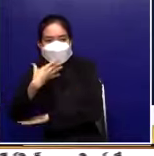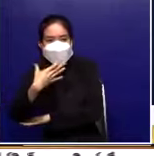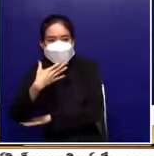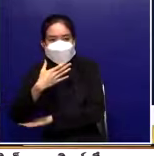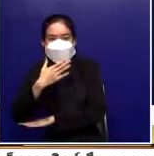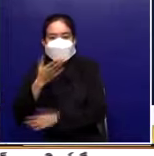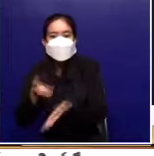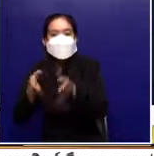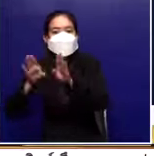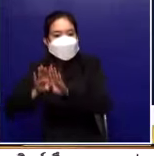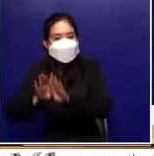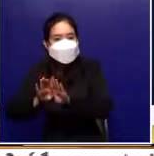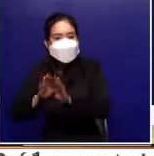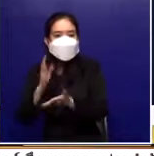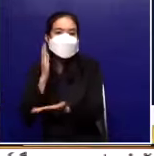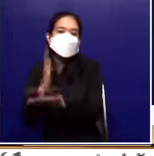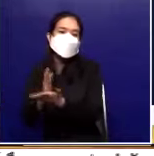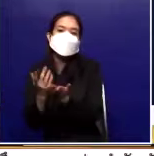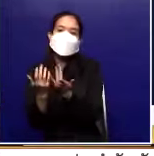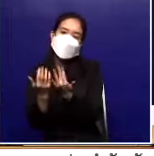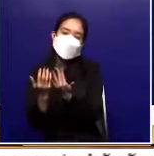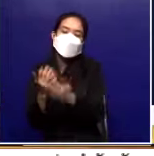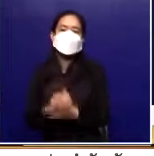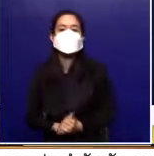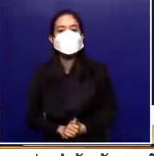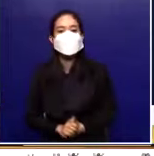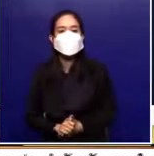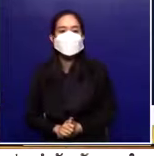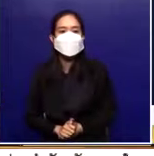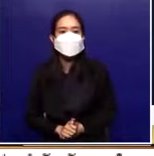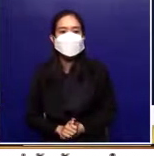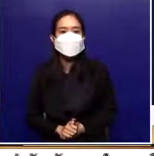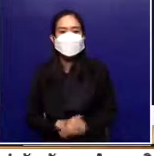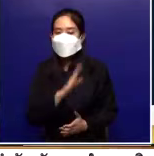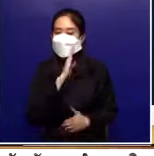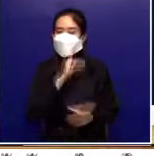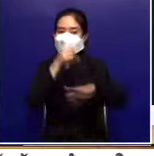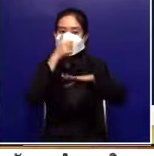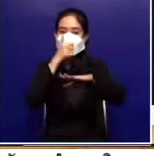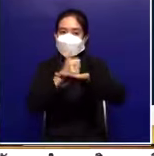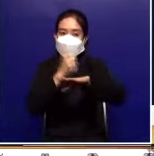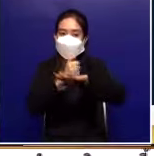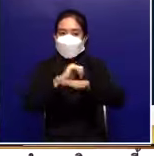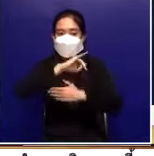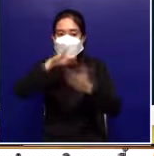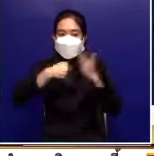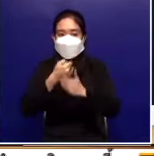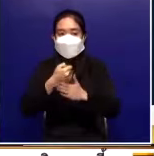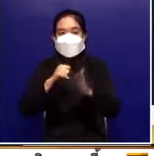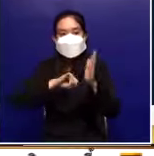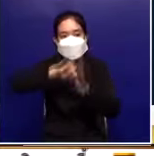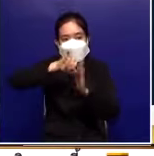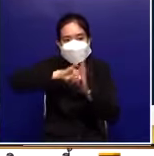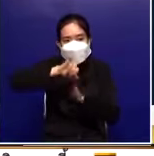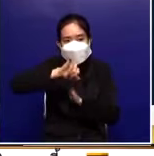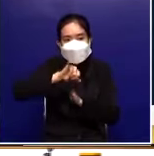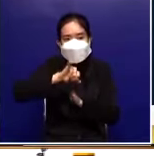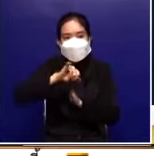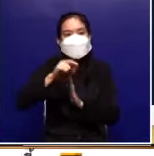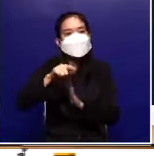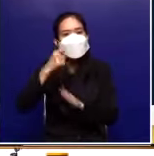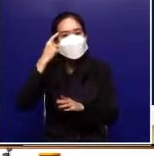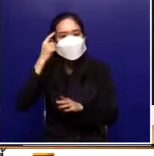ทศเดียวกันหรือเปล่าท่านประธานครับแม้ถ้าเกิดผู้ว่าเชียงใหม่แล้วสบคอยู่กรุงเทพก็อีกเรื่องนึงนะท่านประธานครับ